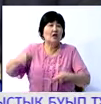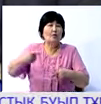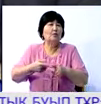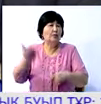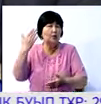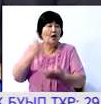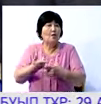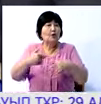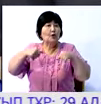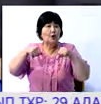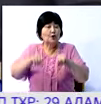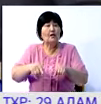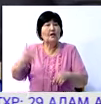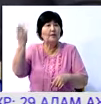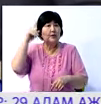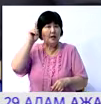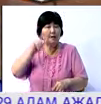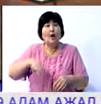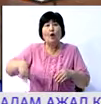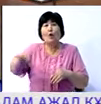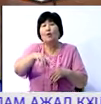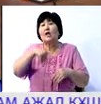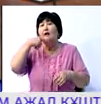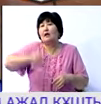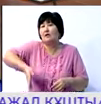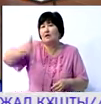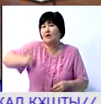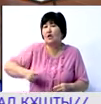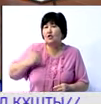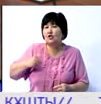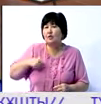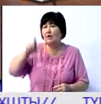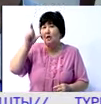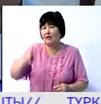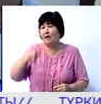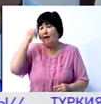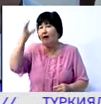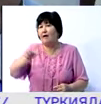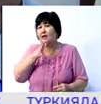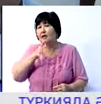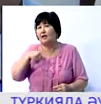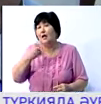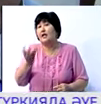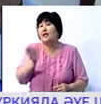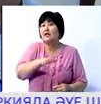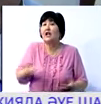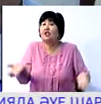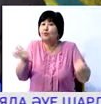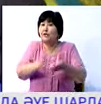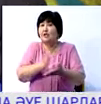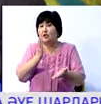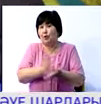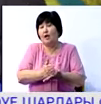және мұның шешімін елге белгілі. Отауызды орақ тілді сөзге шешен шежіре кеуде ақсақалдар айтып екі жақта бітістіріп отырған.